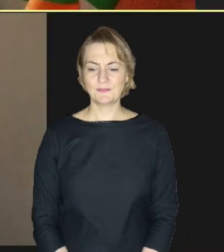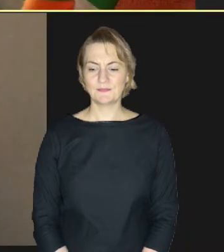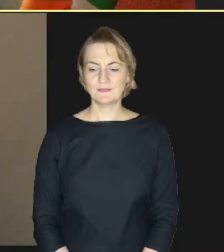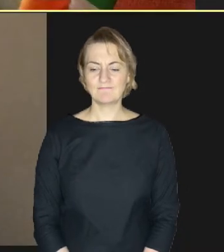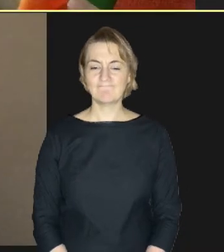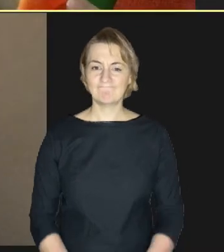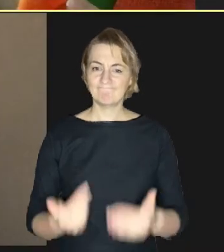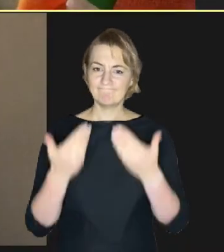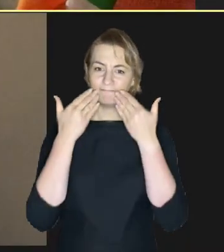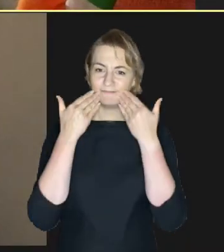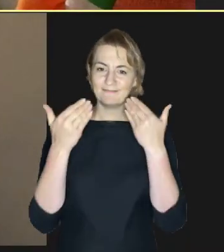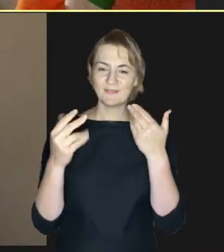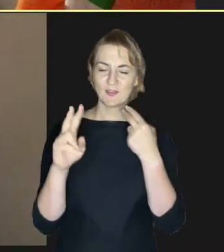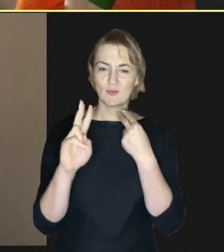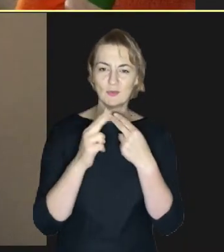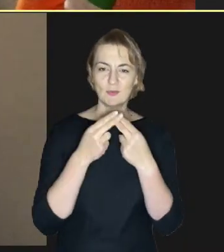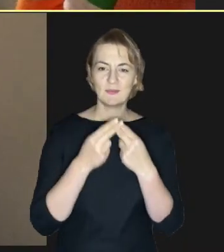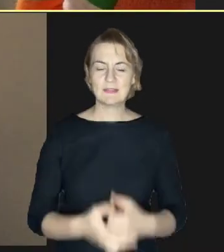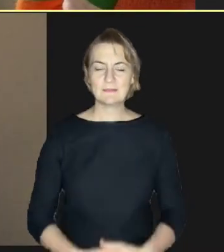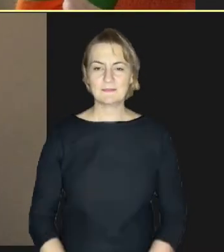Dziękuję bardzo.